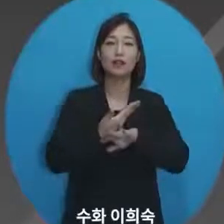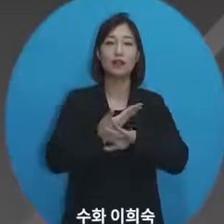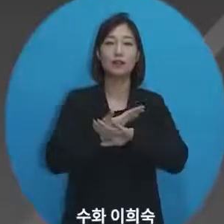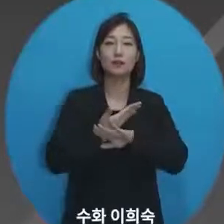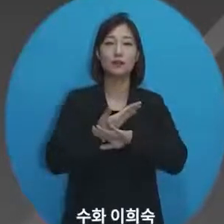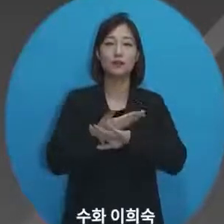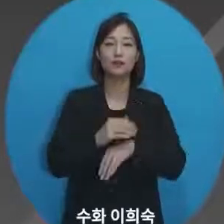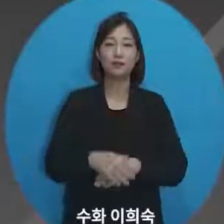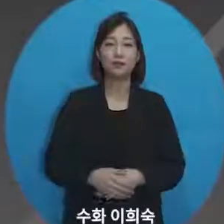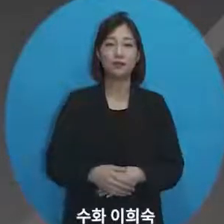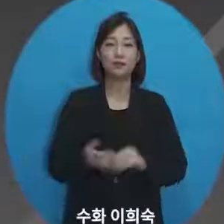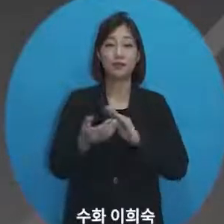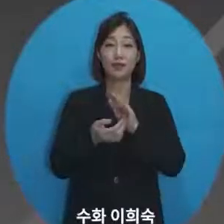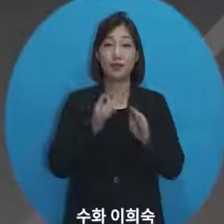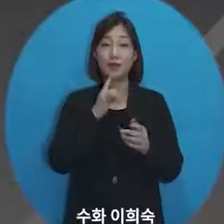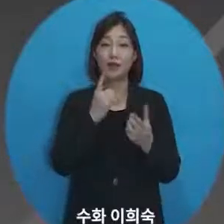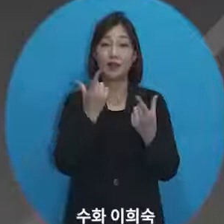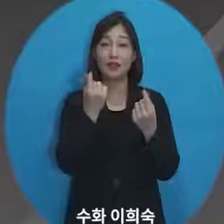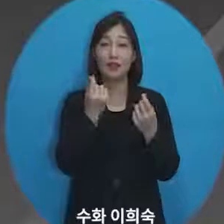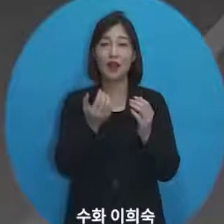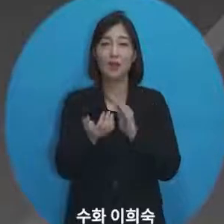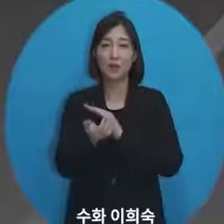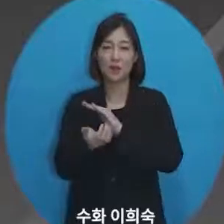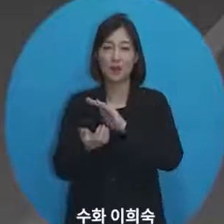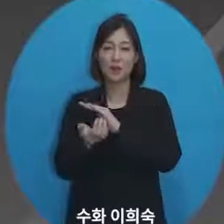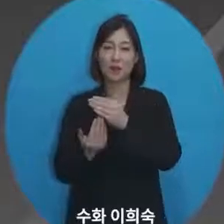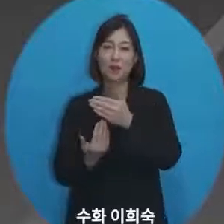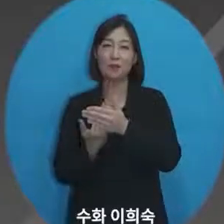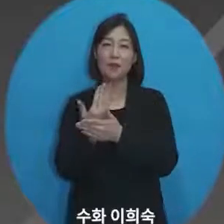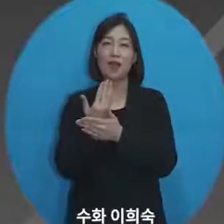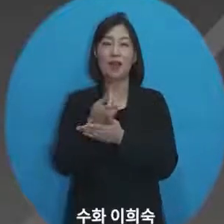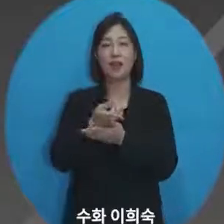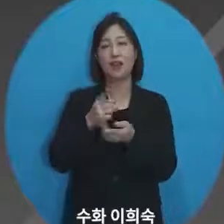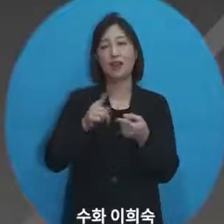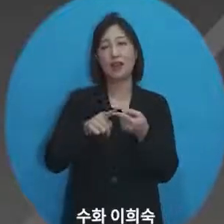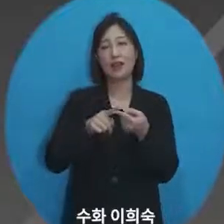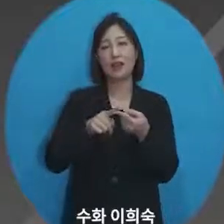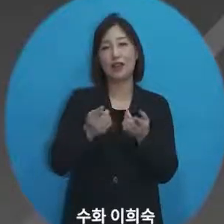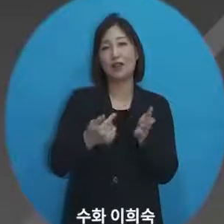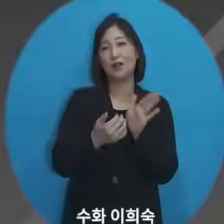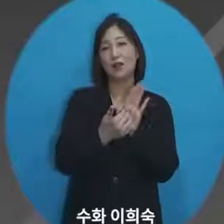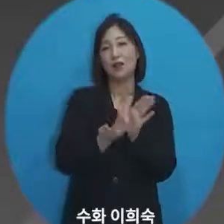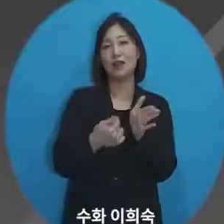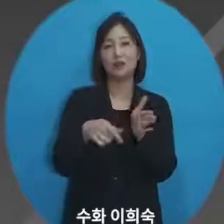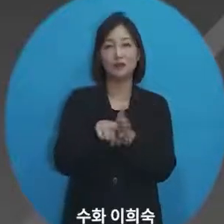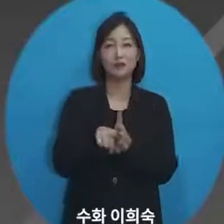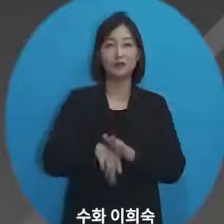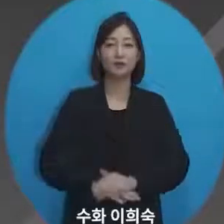함으로써 이런 사고를 미연에 방지하는 부분도 갖춰지고 있습니다.